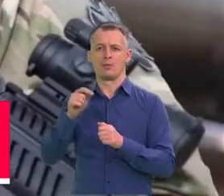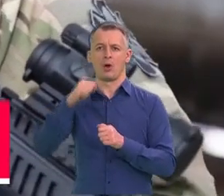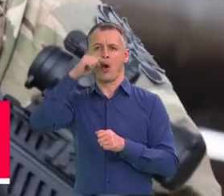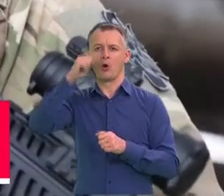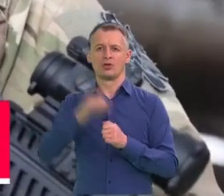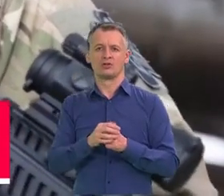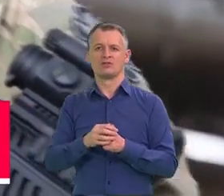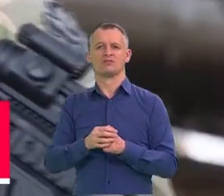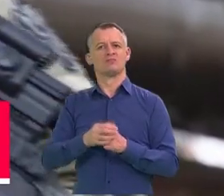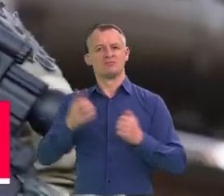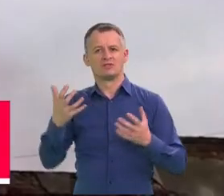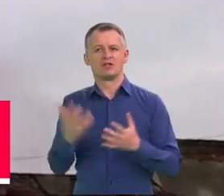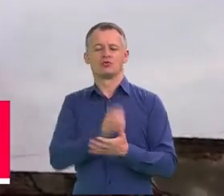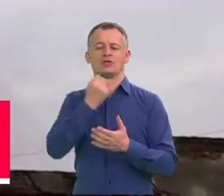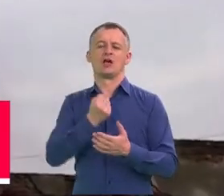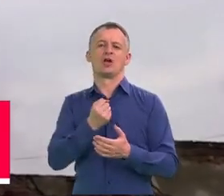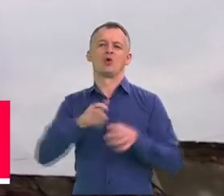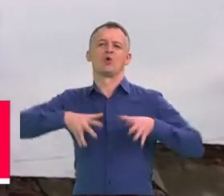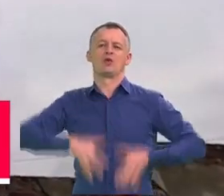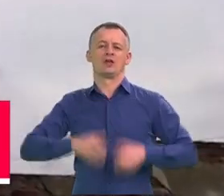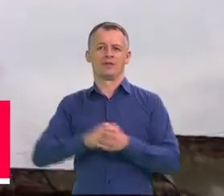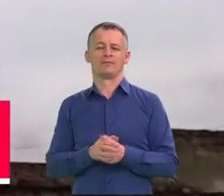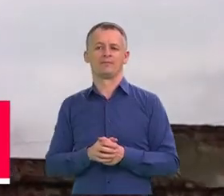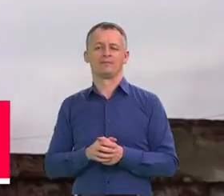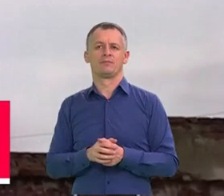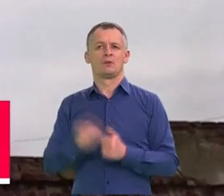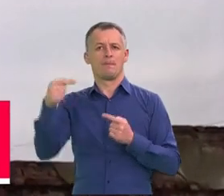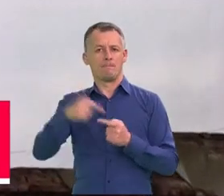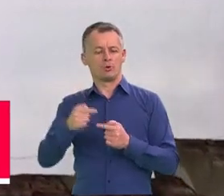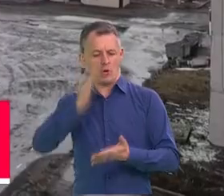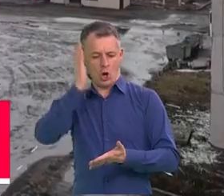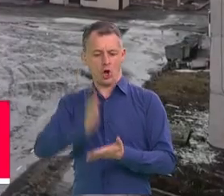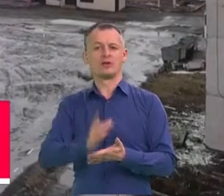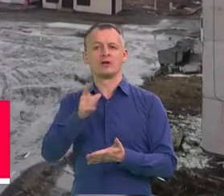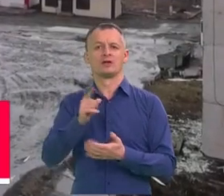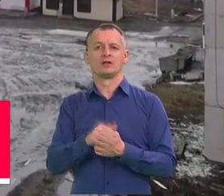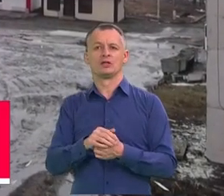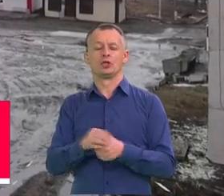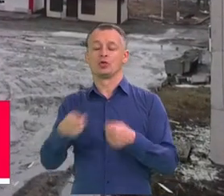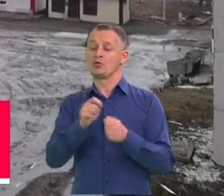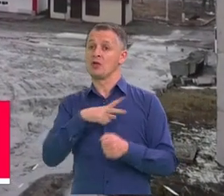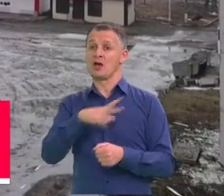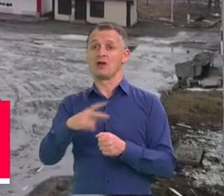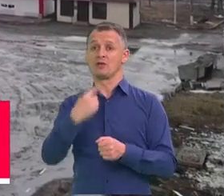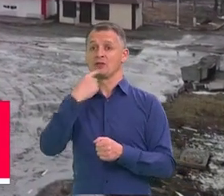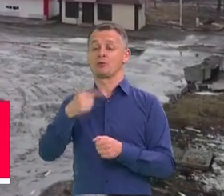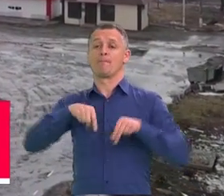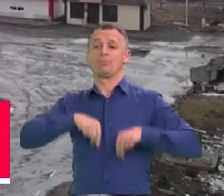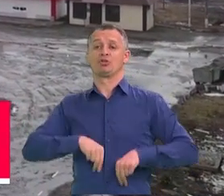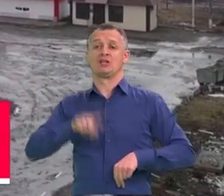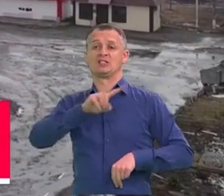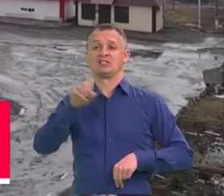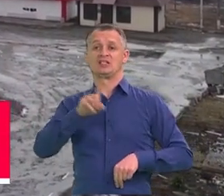Слава Україні, смерть ворогам. În ciuda determinării afișate de apărători, situația e disperată. O admite chiar președintele